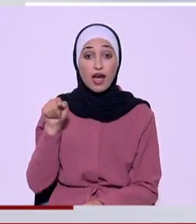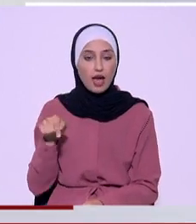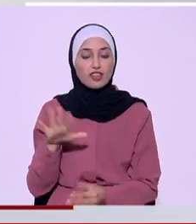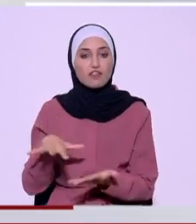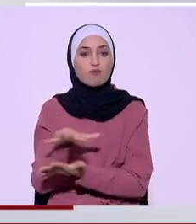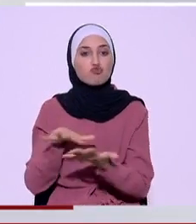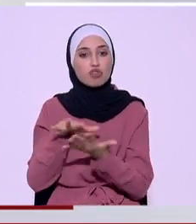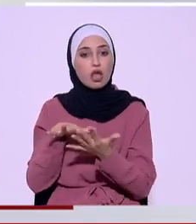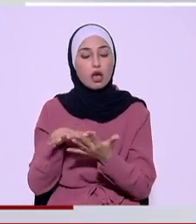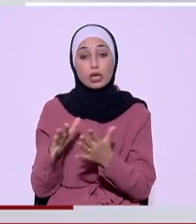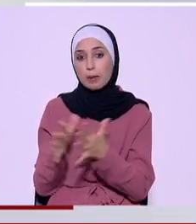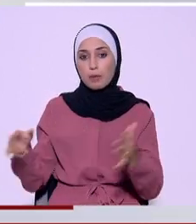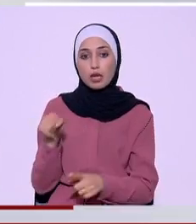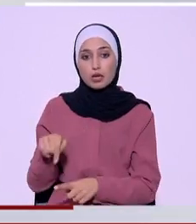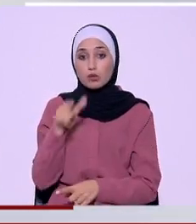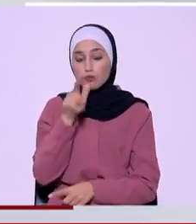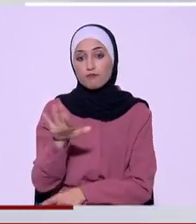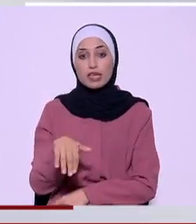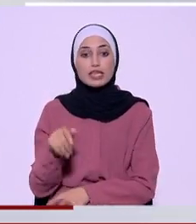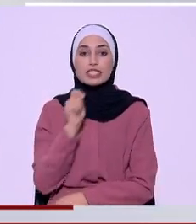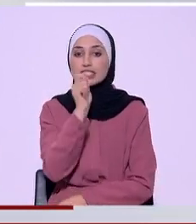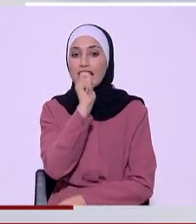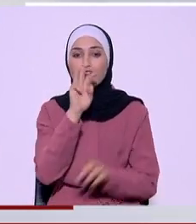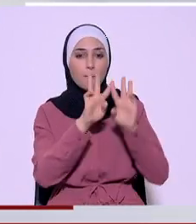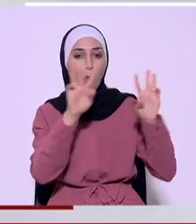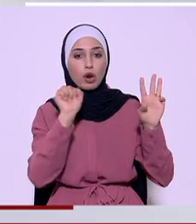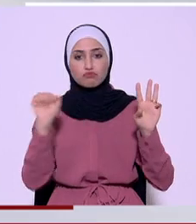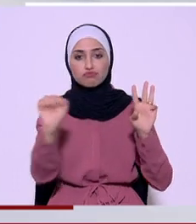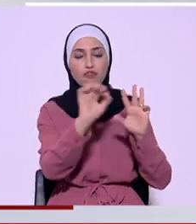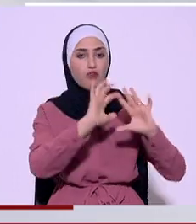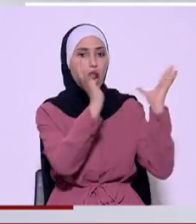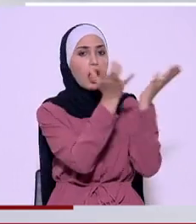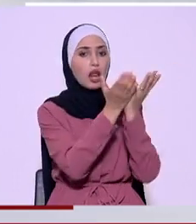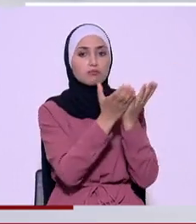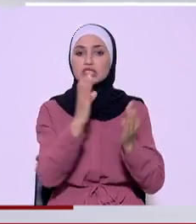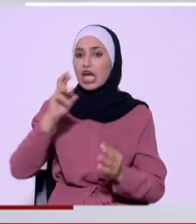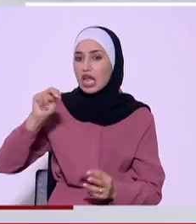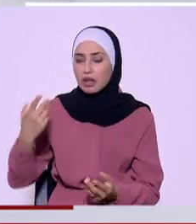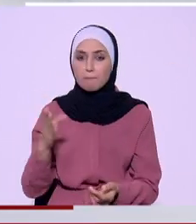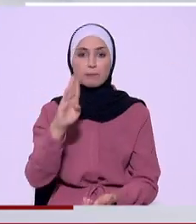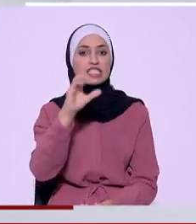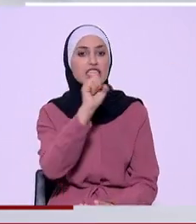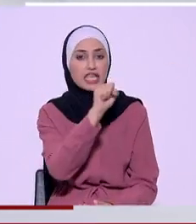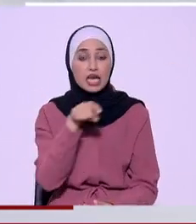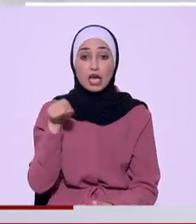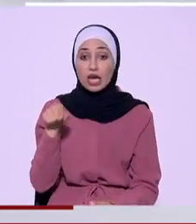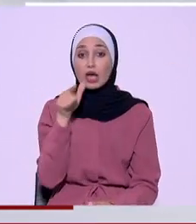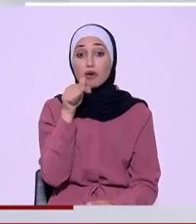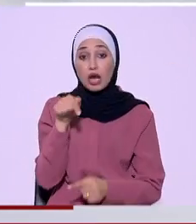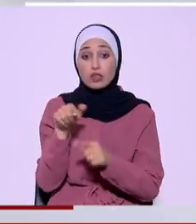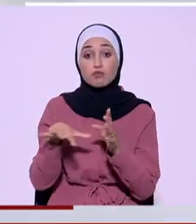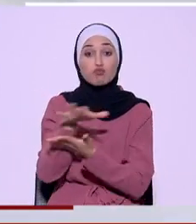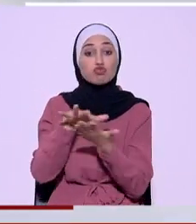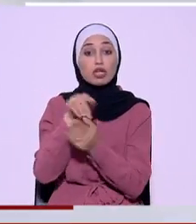وبالتالي سمع مع كل المواقع الصحفية وكل المواقع الكبيرة اللي بتستخدم شبكة الـ CDN اللي هي تابعة للكلاود فلير أو لشركة أمازون